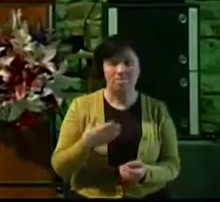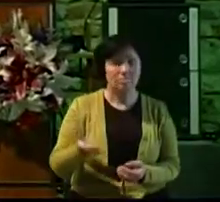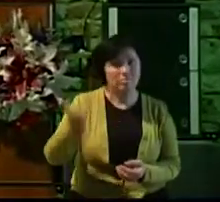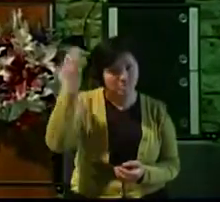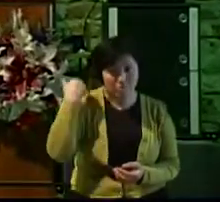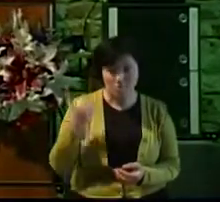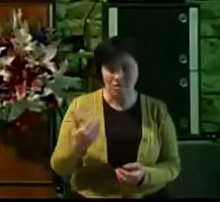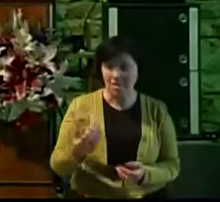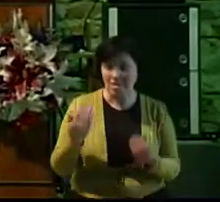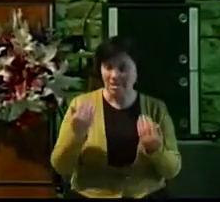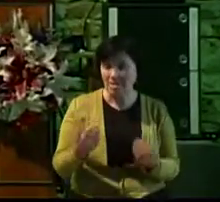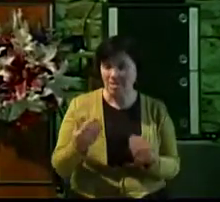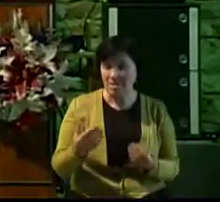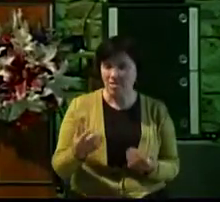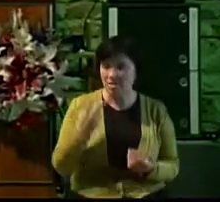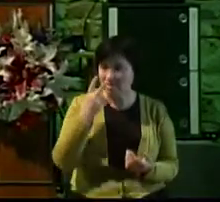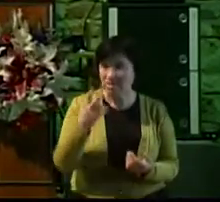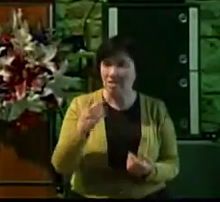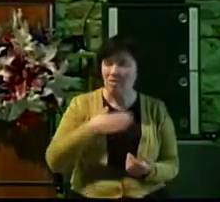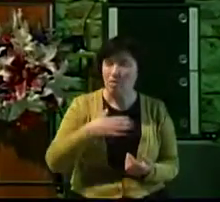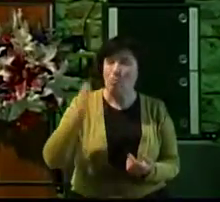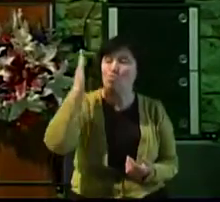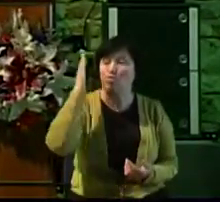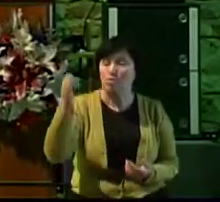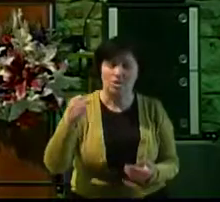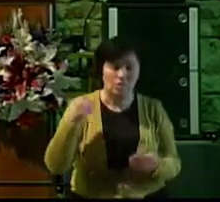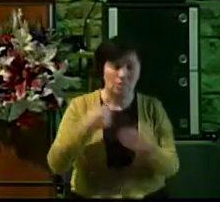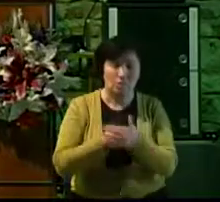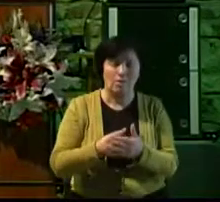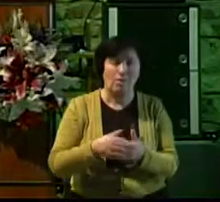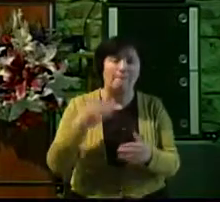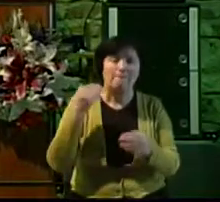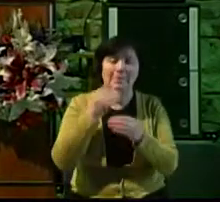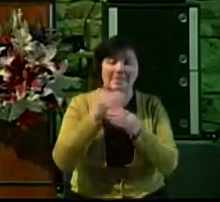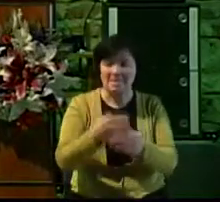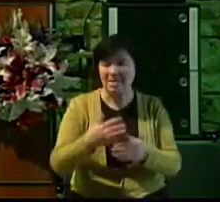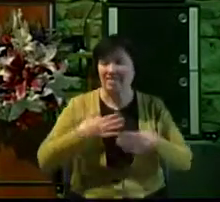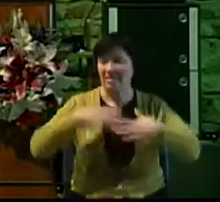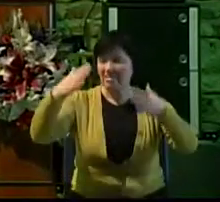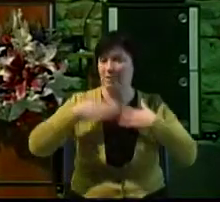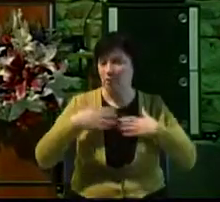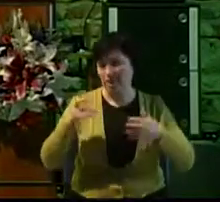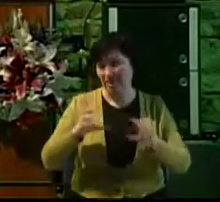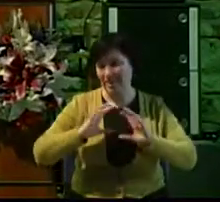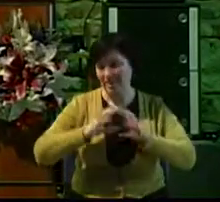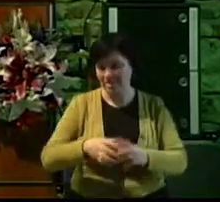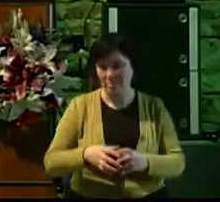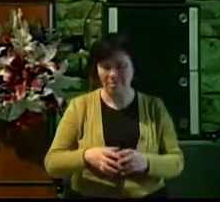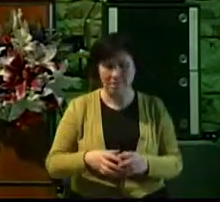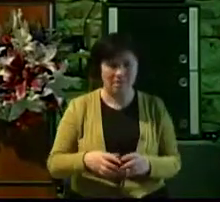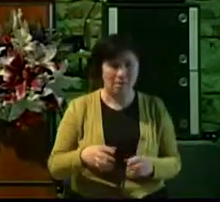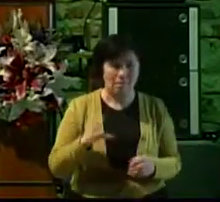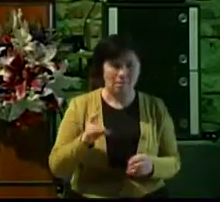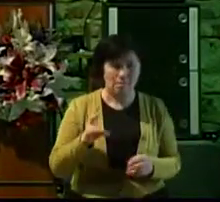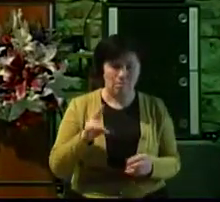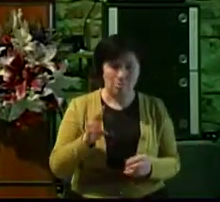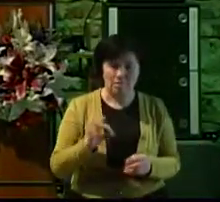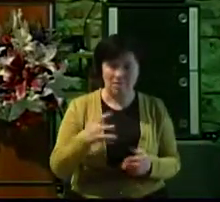показывая то, что мы ответственны друг за друга, и что истинная любовь – это не только тогда, когда